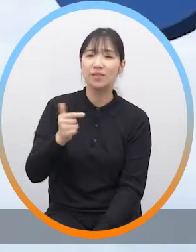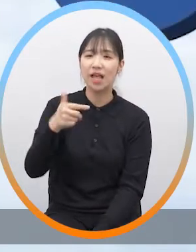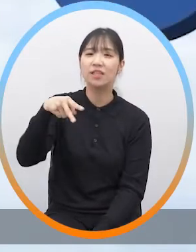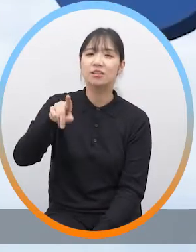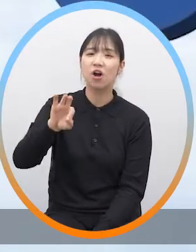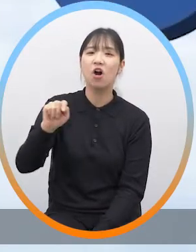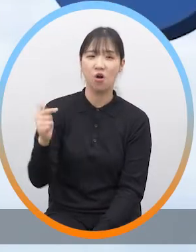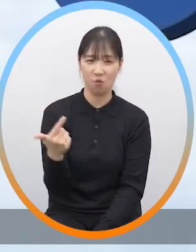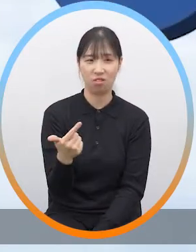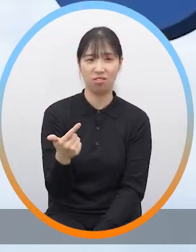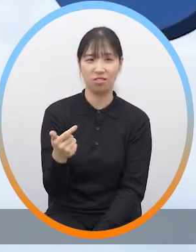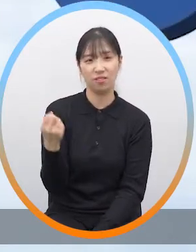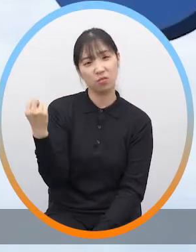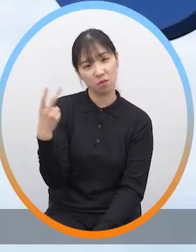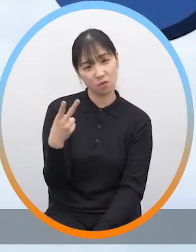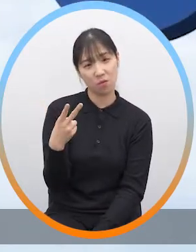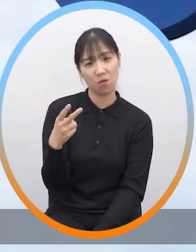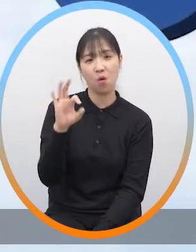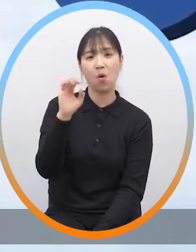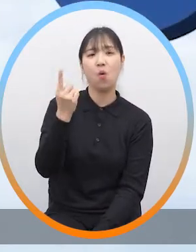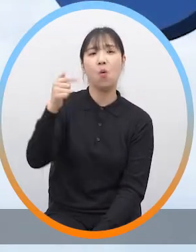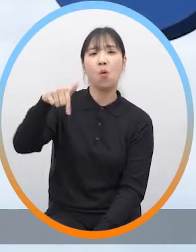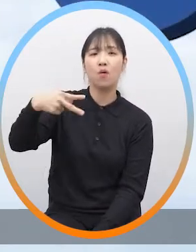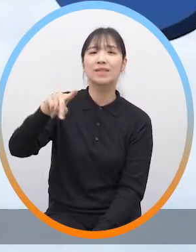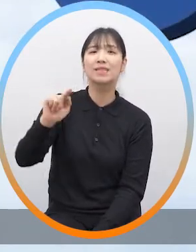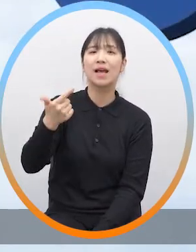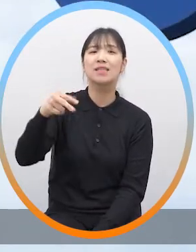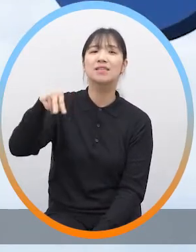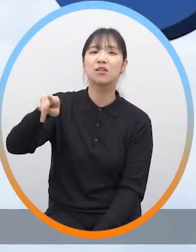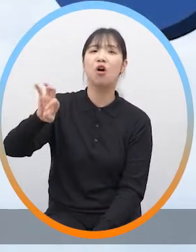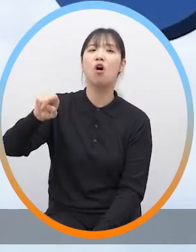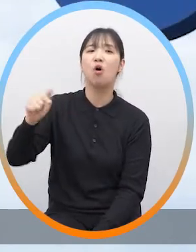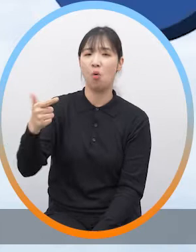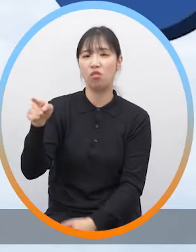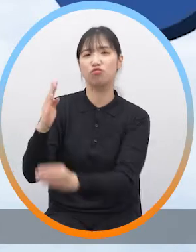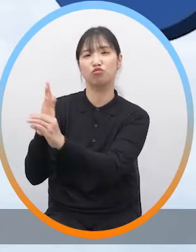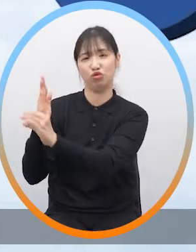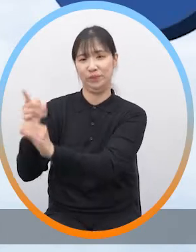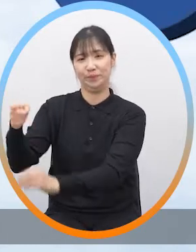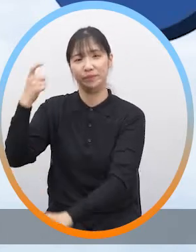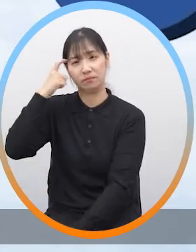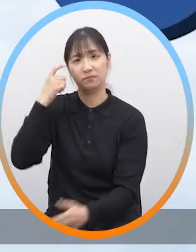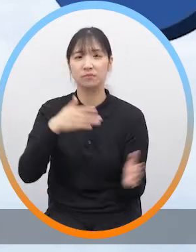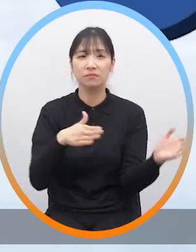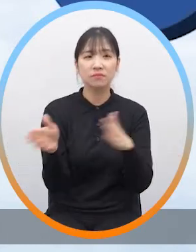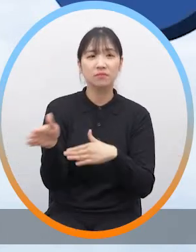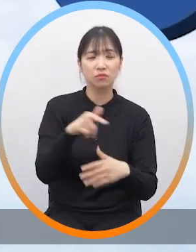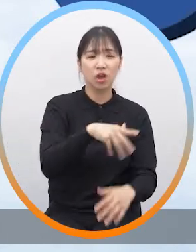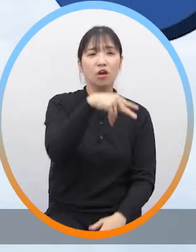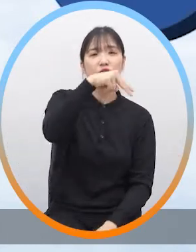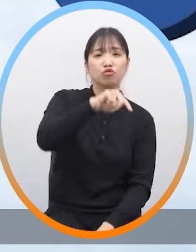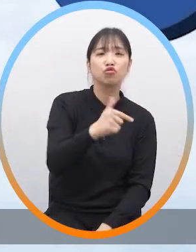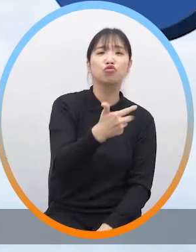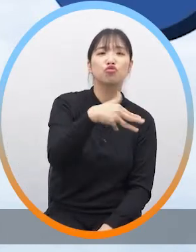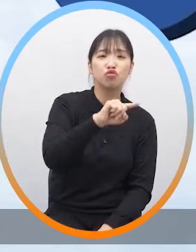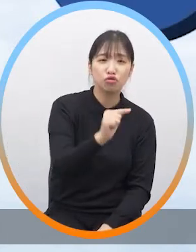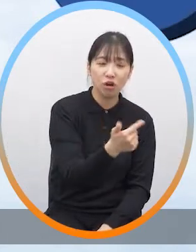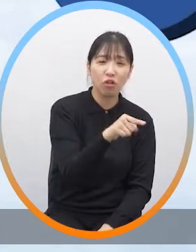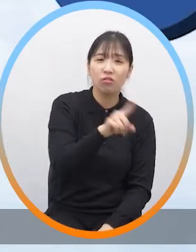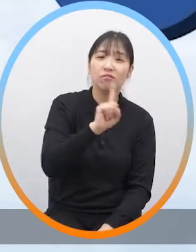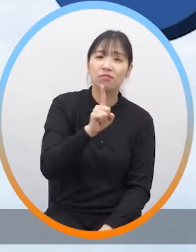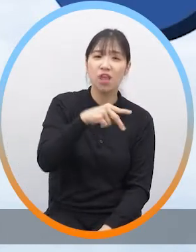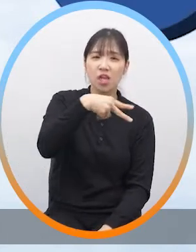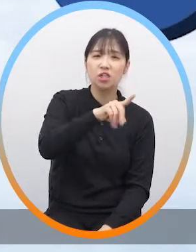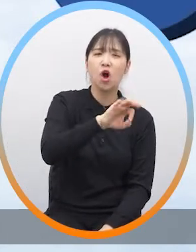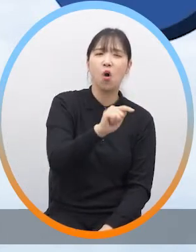도산서원이나 또는 옥산서원이나 이런 곳이 중심이 된다면, 예를 들어서 순천 같은 경우는 많은